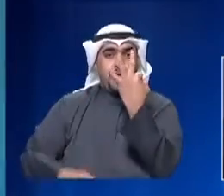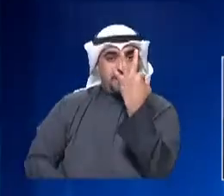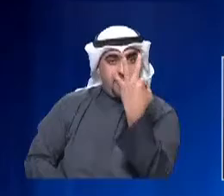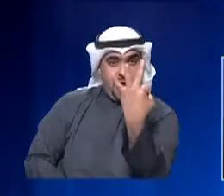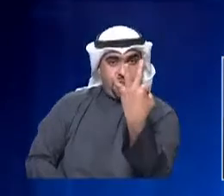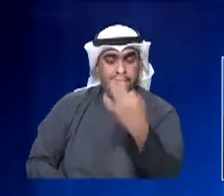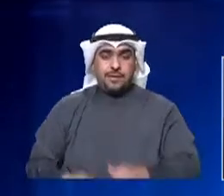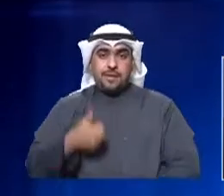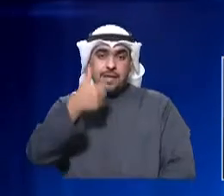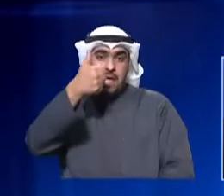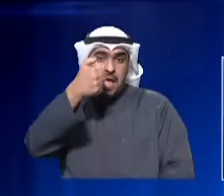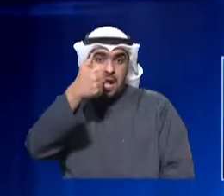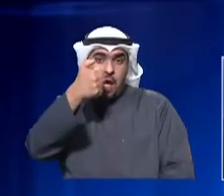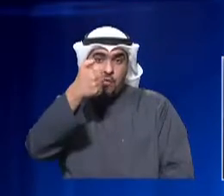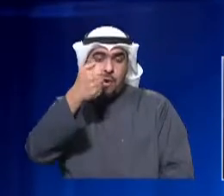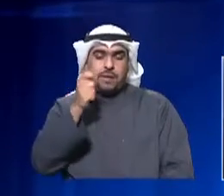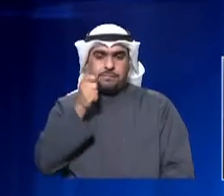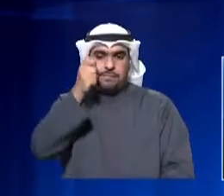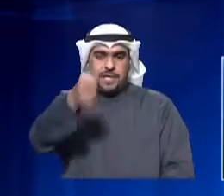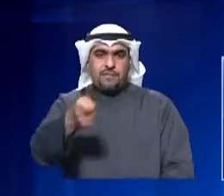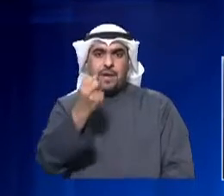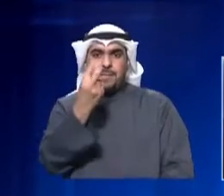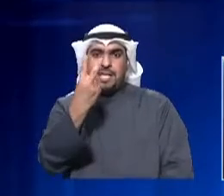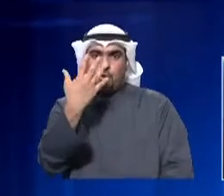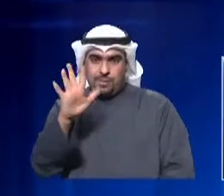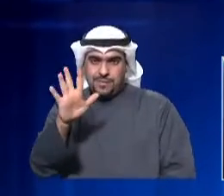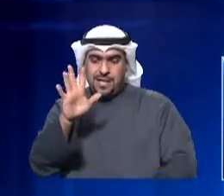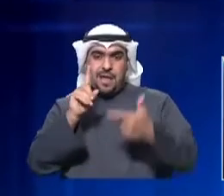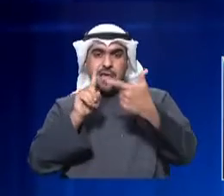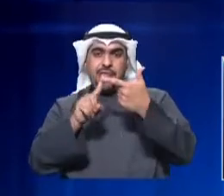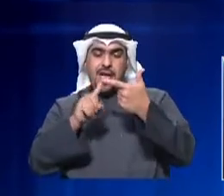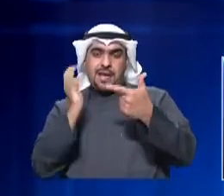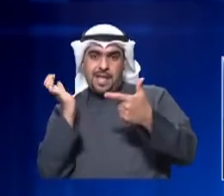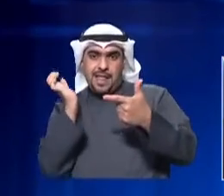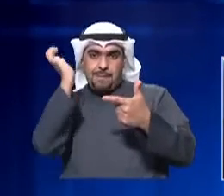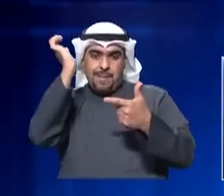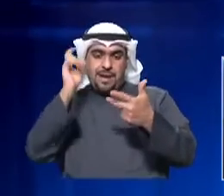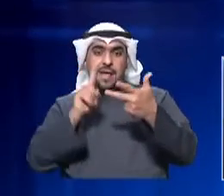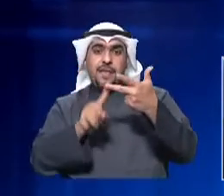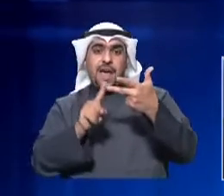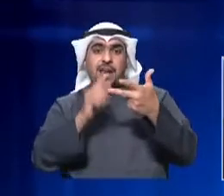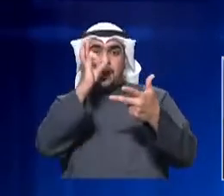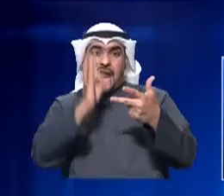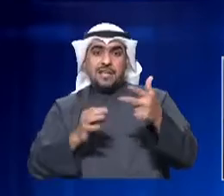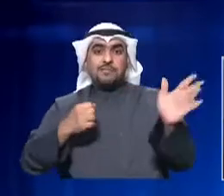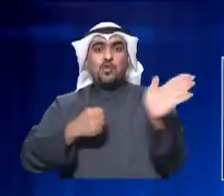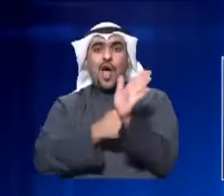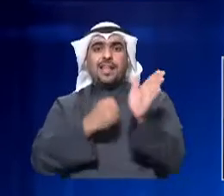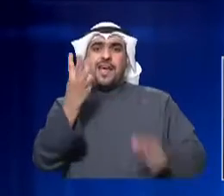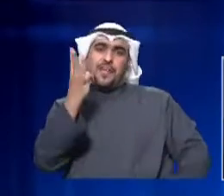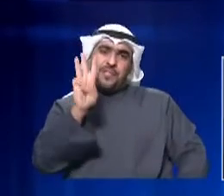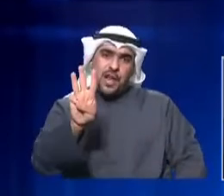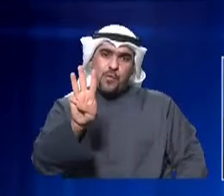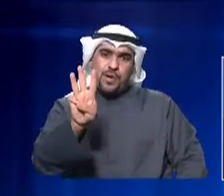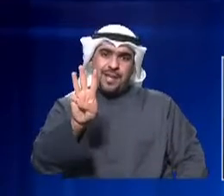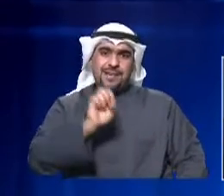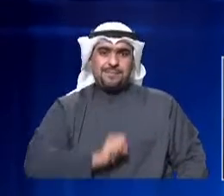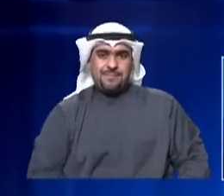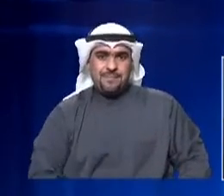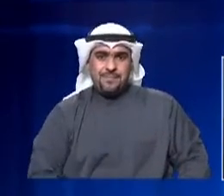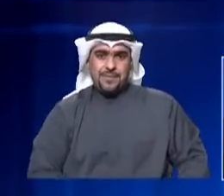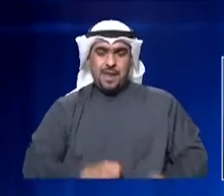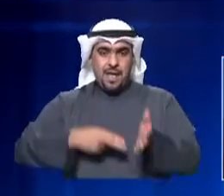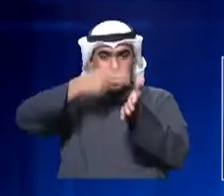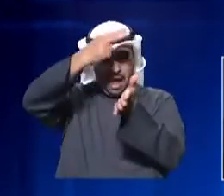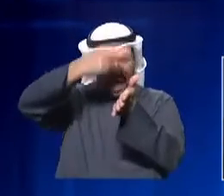شركات التأمين المدرجة بسوق الأوراق المالية غير قابلة للإلغاء. وأوضح الجلاوي أن القرار يتضمن بعض